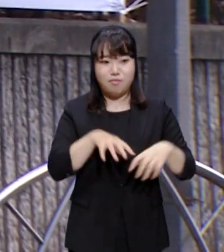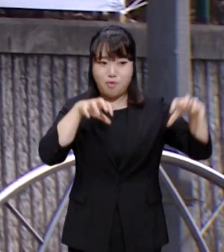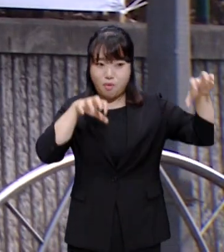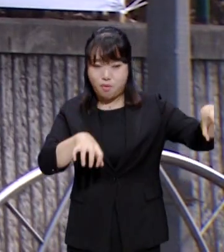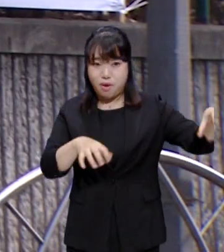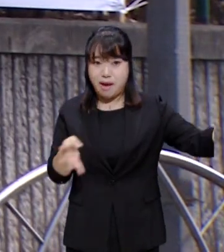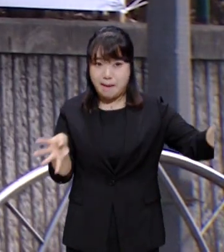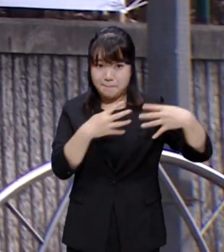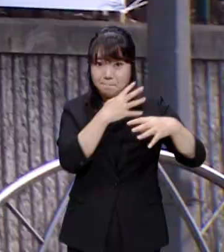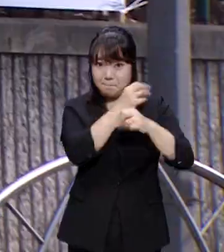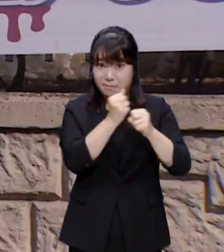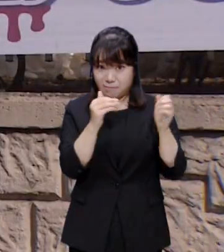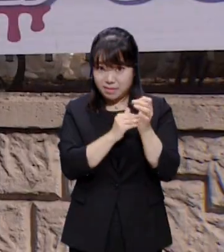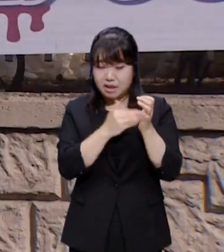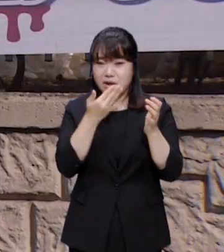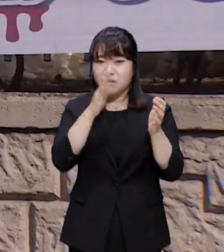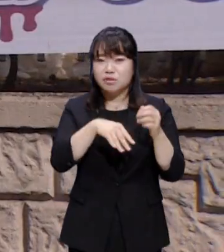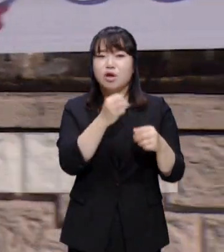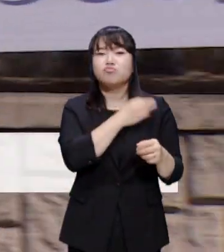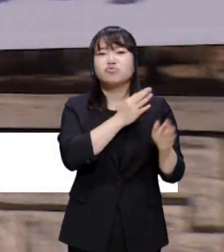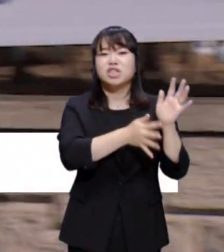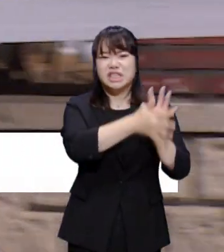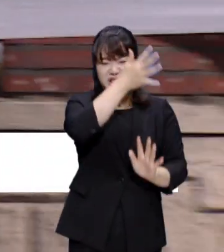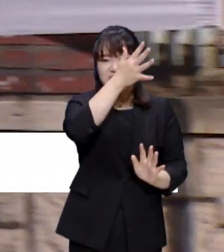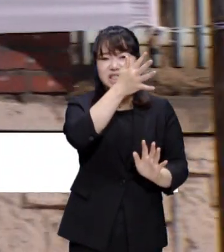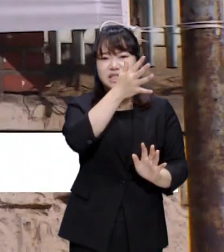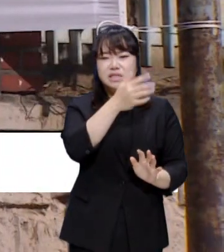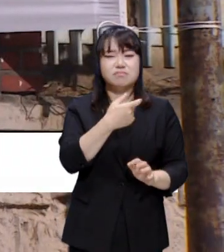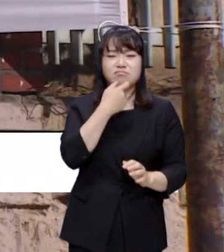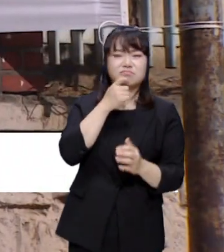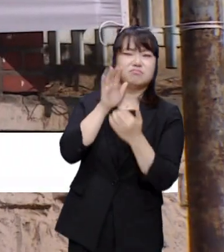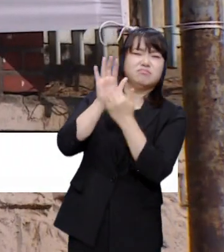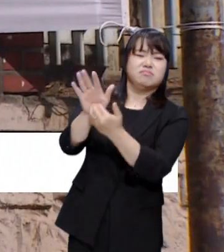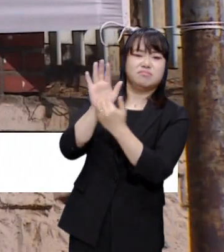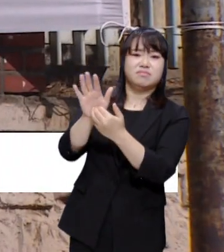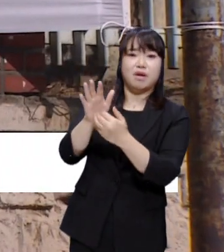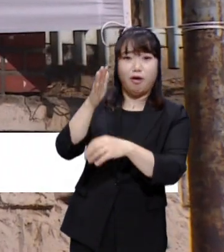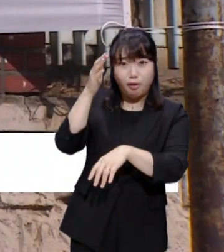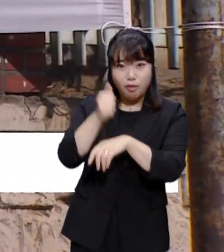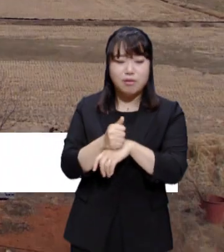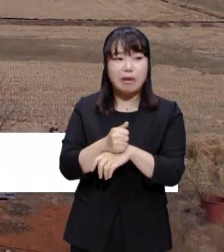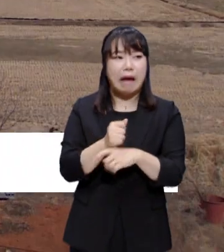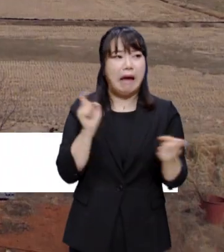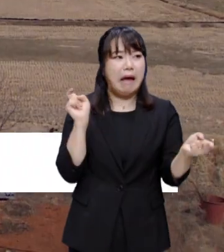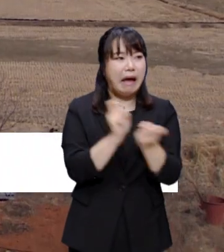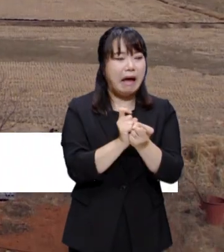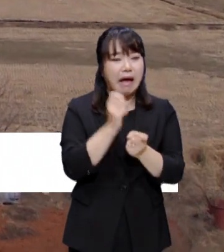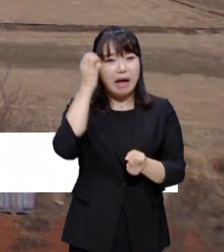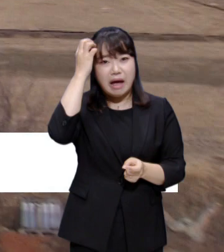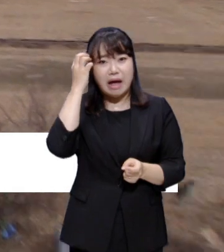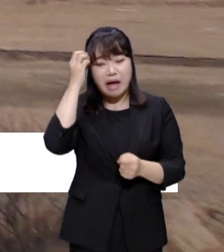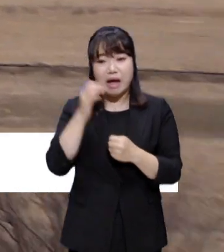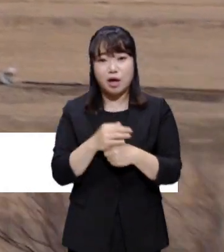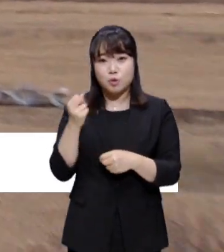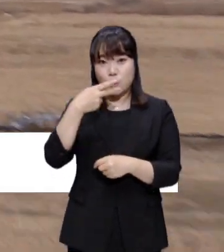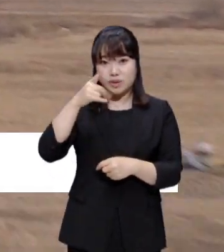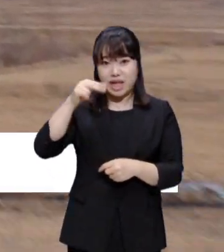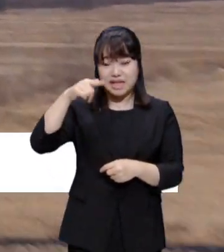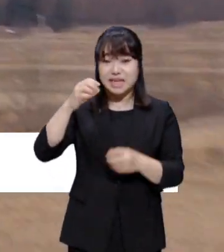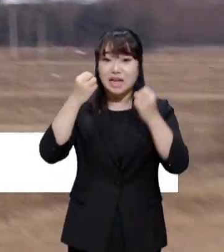합의까지 맺었지만 부천시 주민들이 광역화를 반대하면서 제동이 걸렸습니다. 또 대장신도시